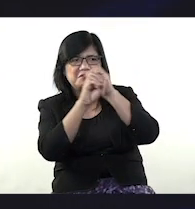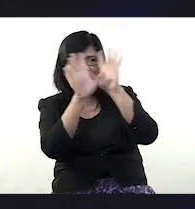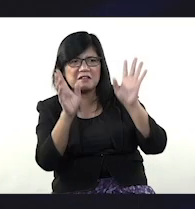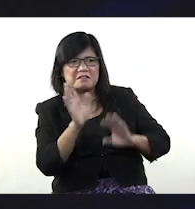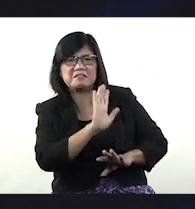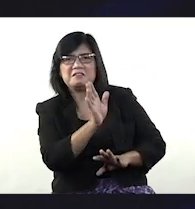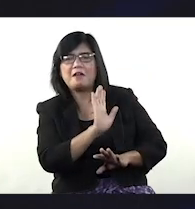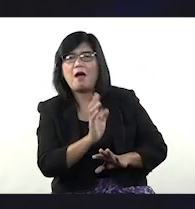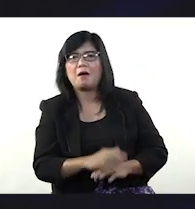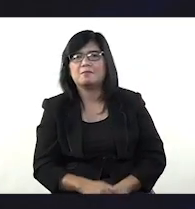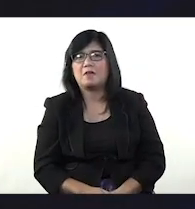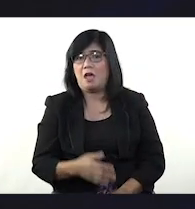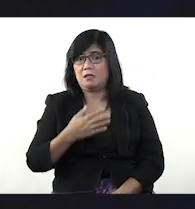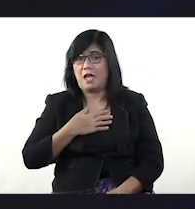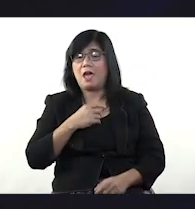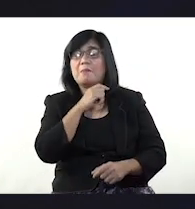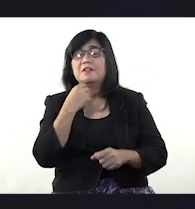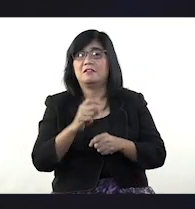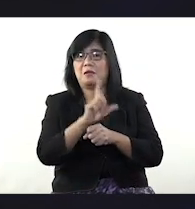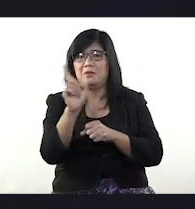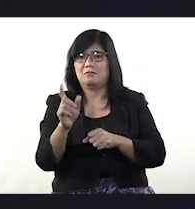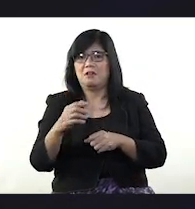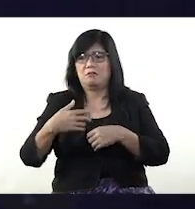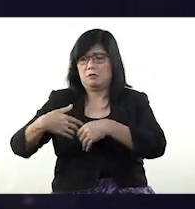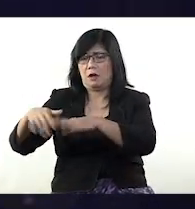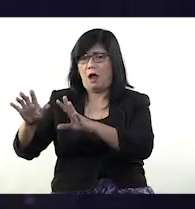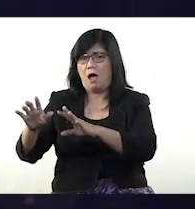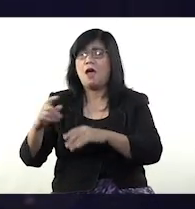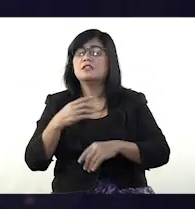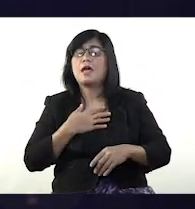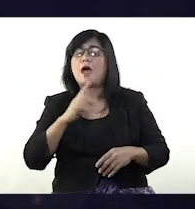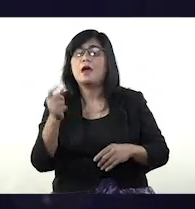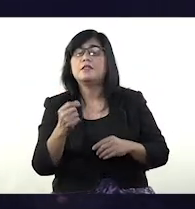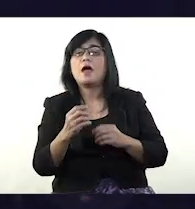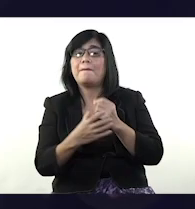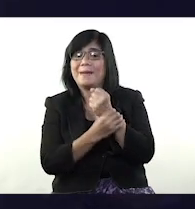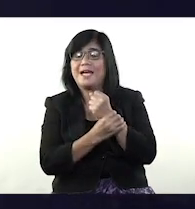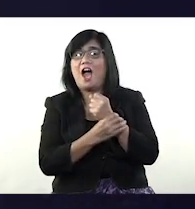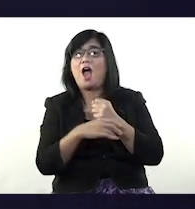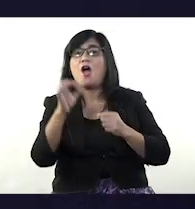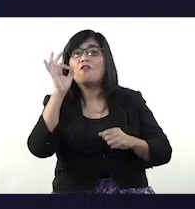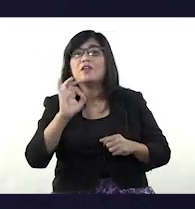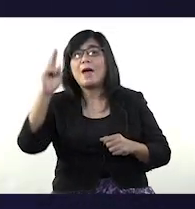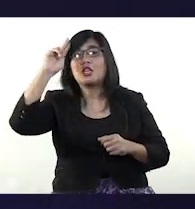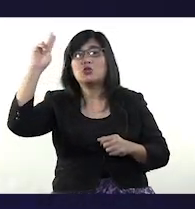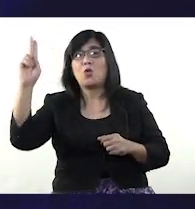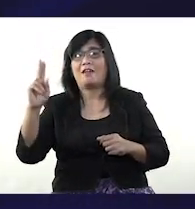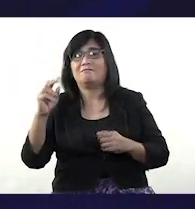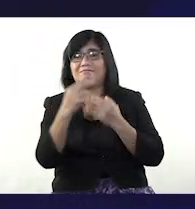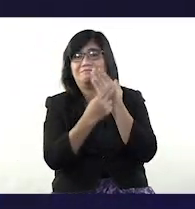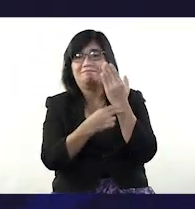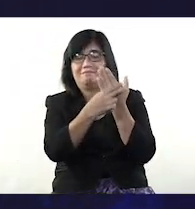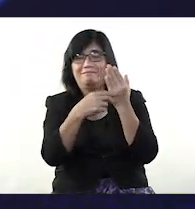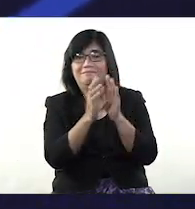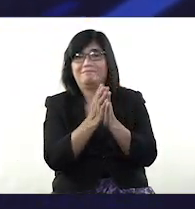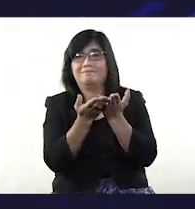Saya nggak peduli dengan tanggapan-tanggapan tak jelas karena hanya berpegang pada firman Tuhan Ayo kita menghargai